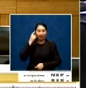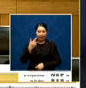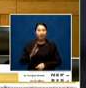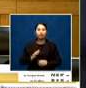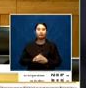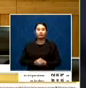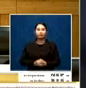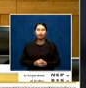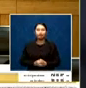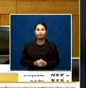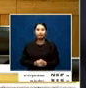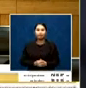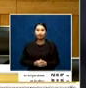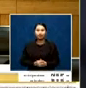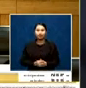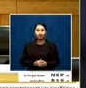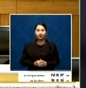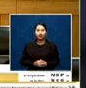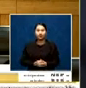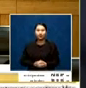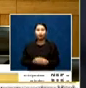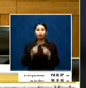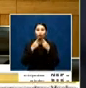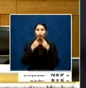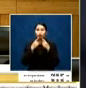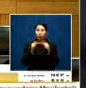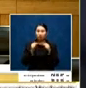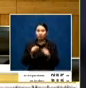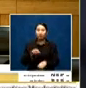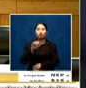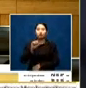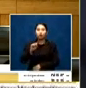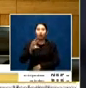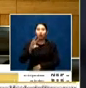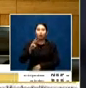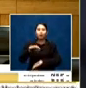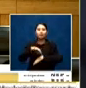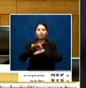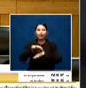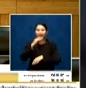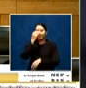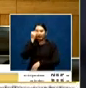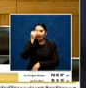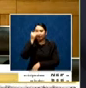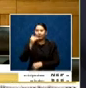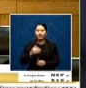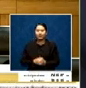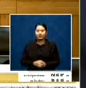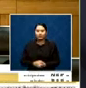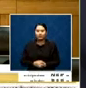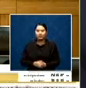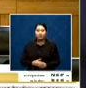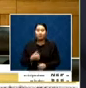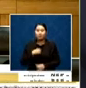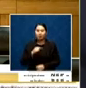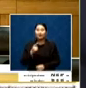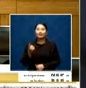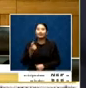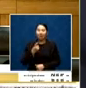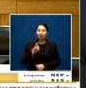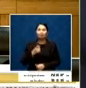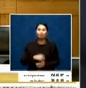าดูจาก2ชั่วโมงแรกเนี่ยไม่นะฮะผมว่าคนจะคนเมื่อคนรู้มีแสงสว่างส่องมาม